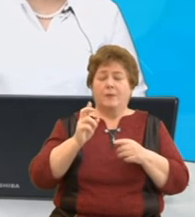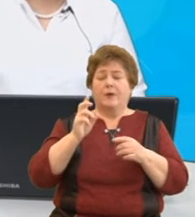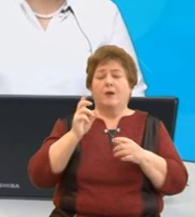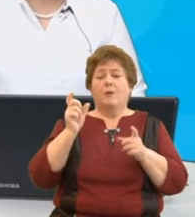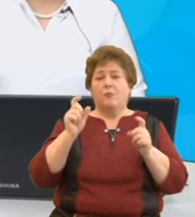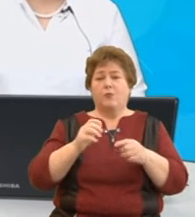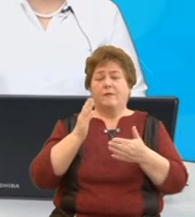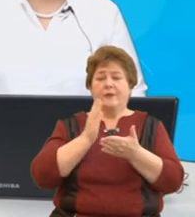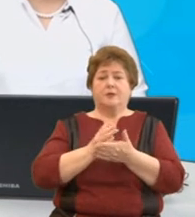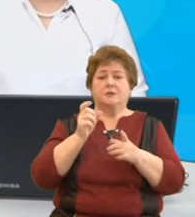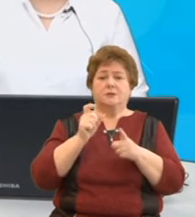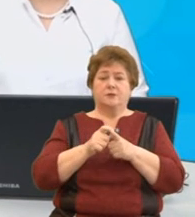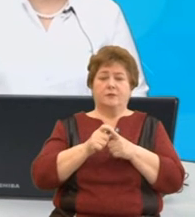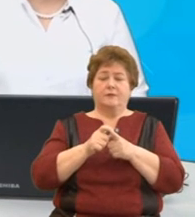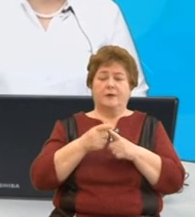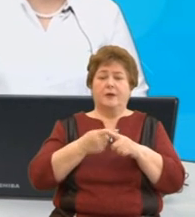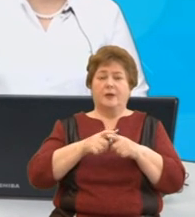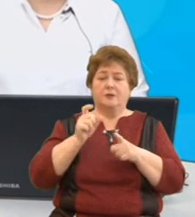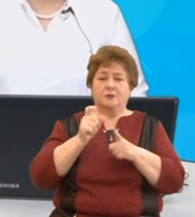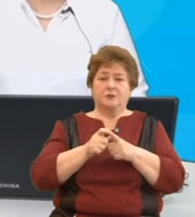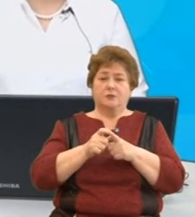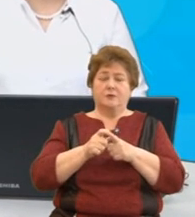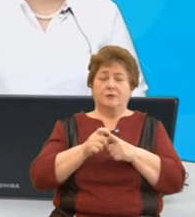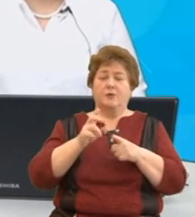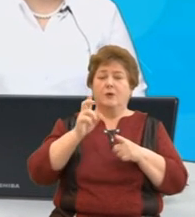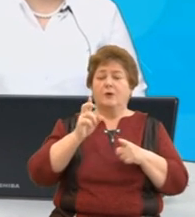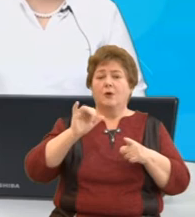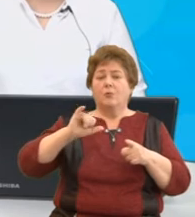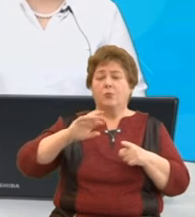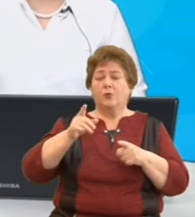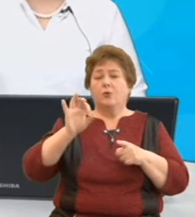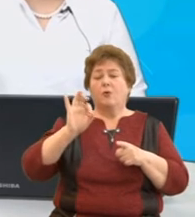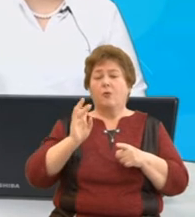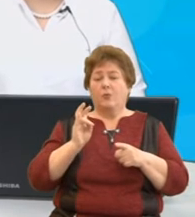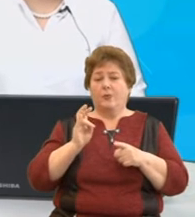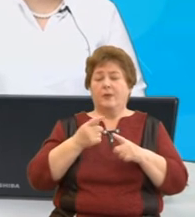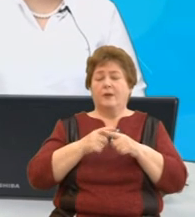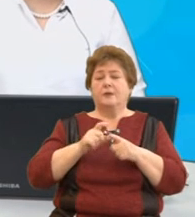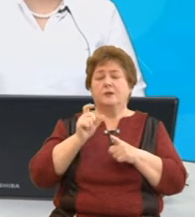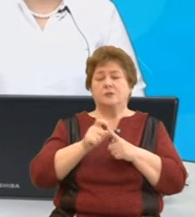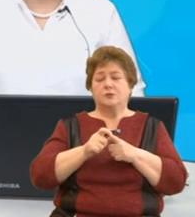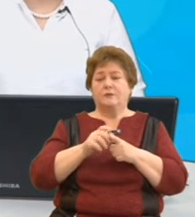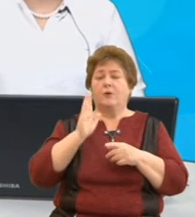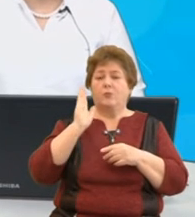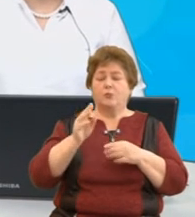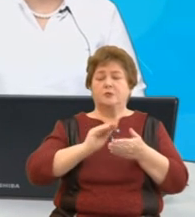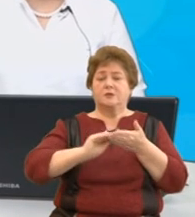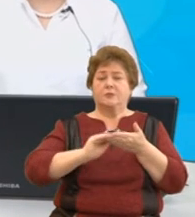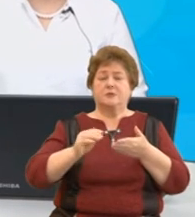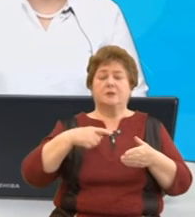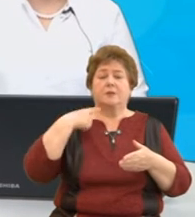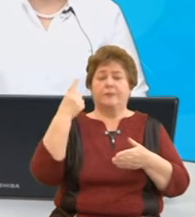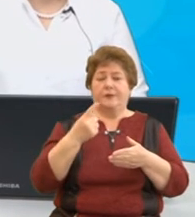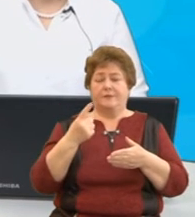есть слово это слово боль он значит это слово у вас будет записано